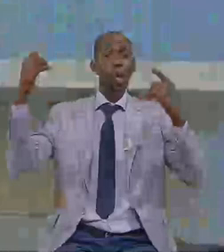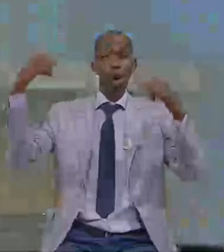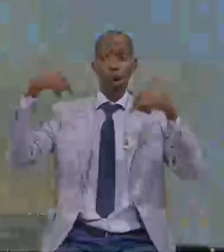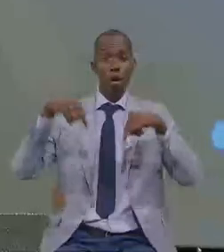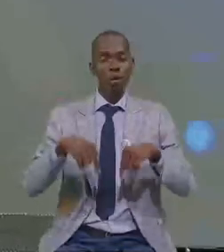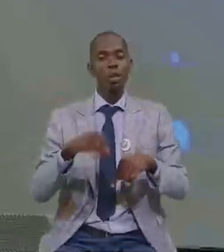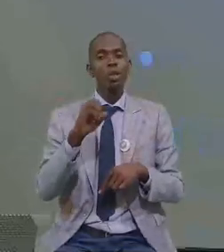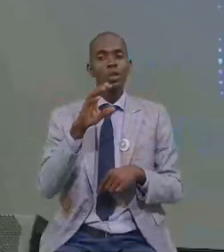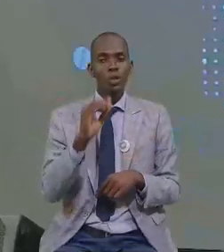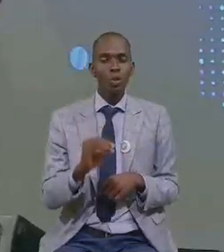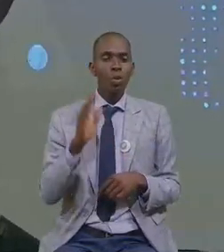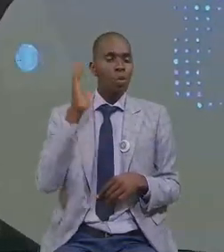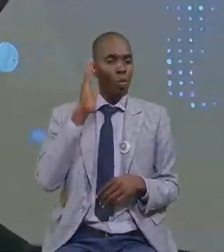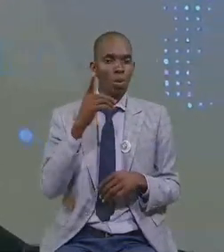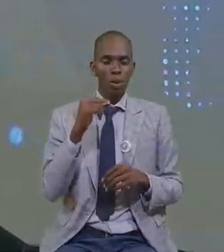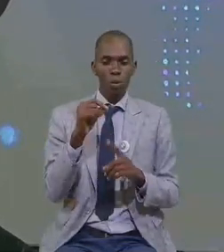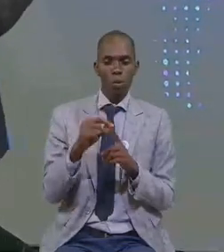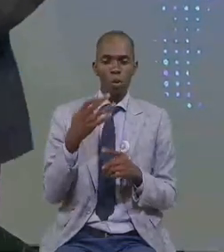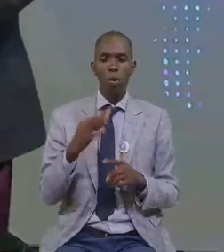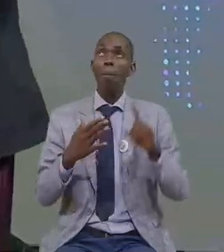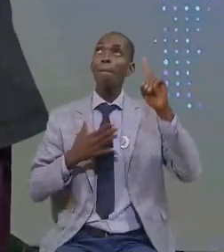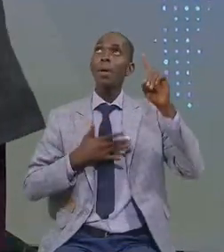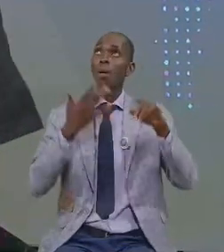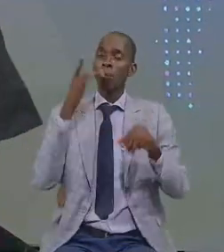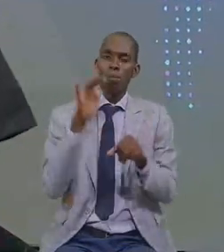ainsi en est-il de ma parole.